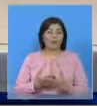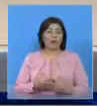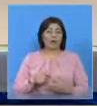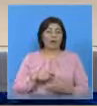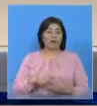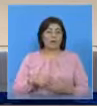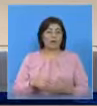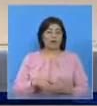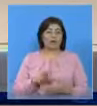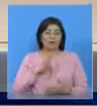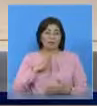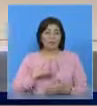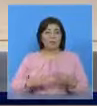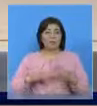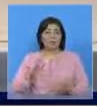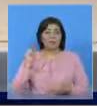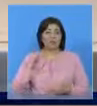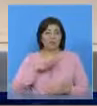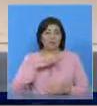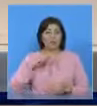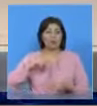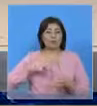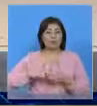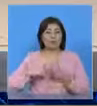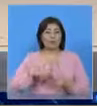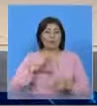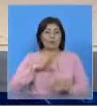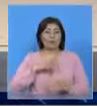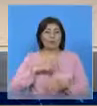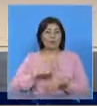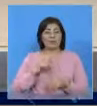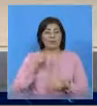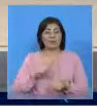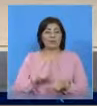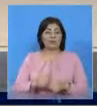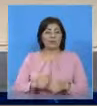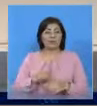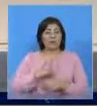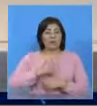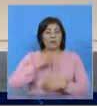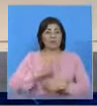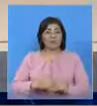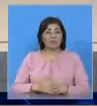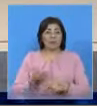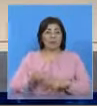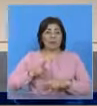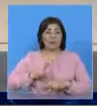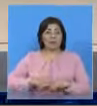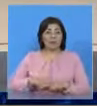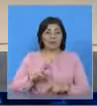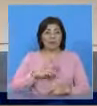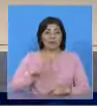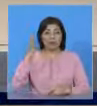время онлайн-учебы у нас возникло много проблем касательно дисциплины, можно сказать. Поэтому я